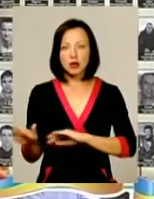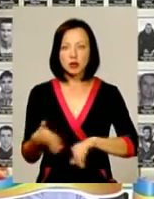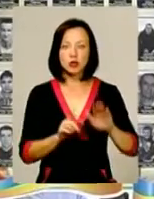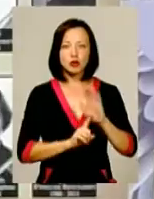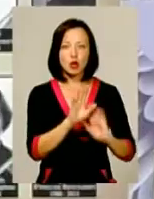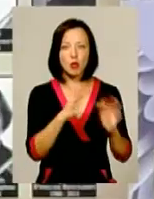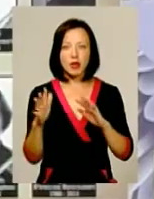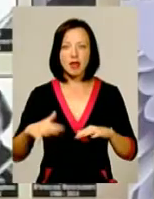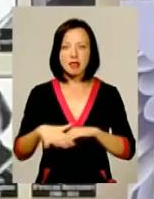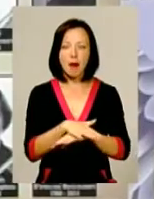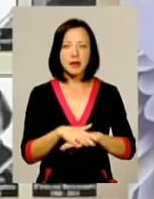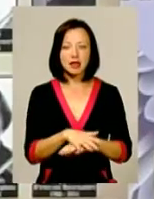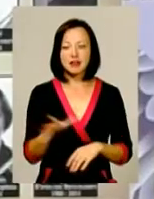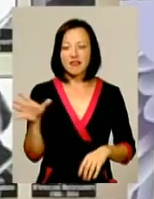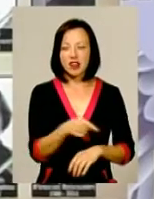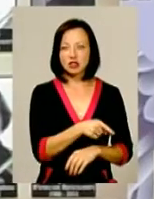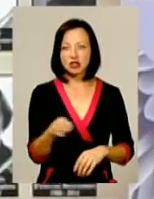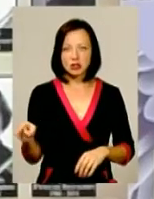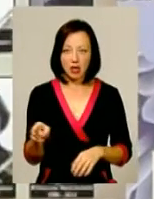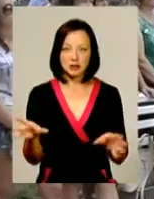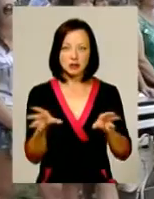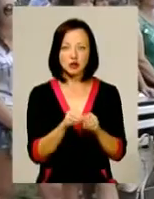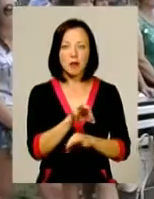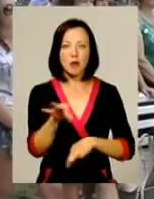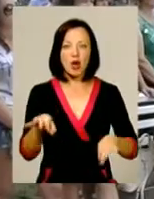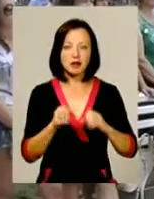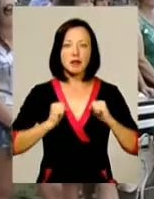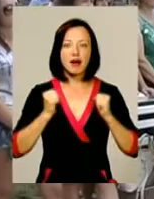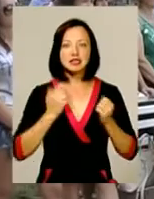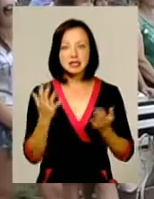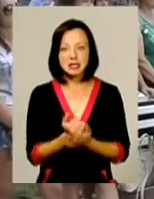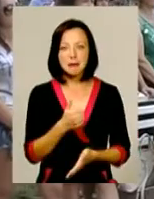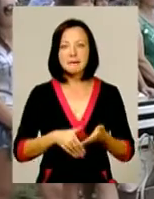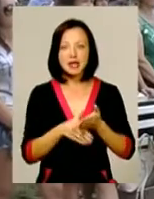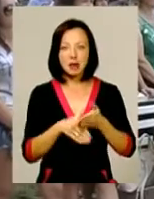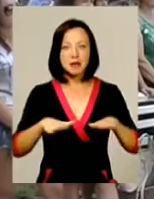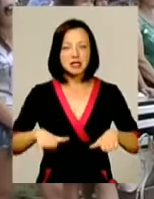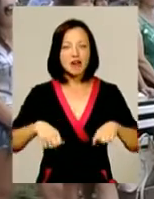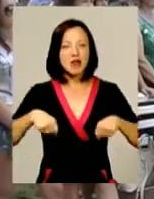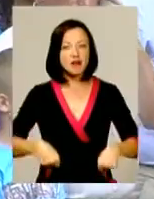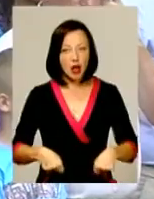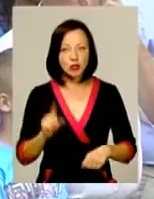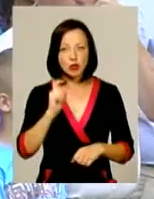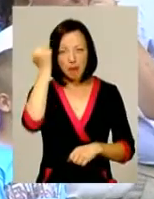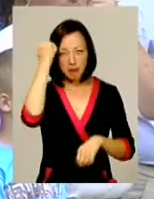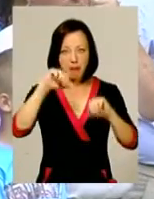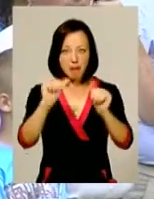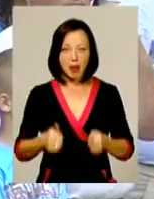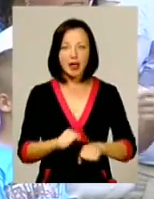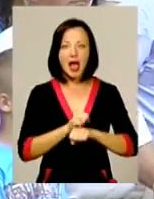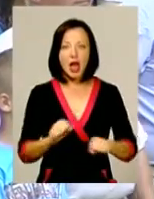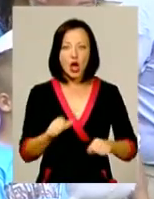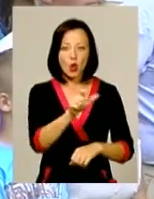подій на Майдані. Увесь цей час Петро Войталюк зі своїми проектами намагався знайти підтримку у місцевої влади, аби пам'ятник героям